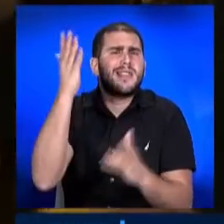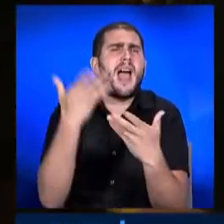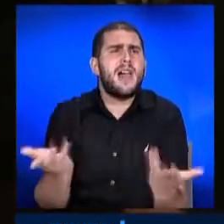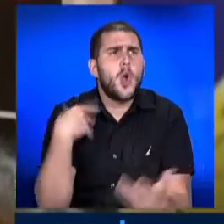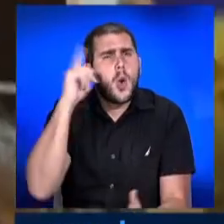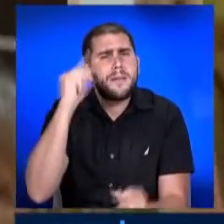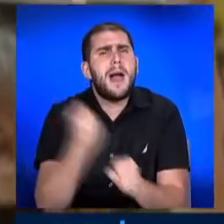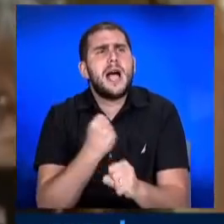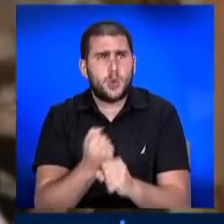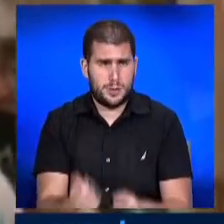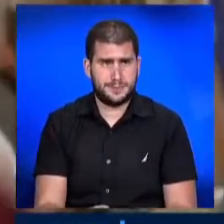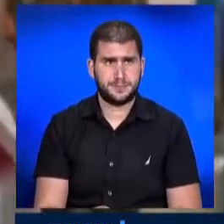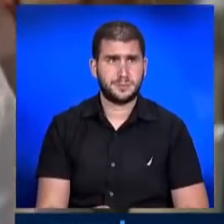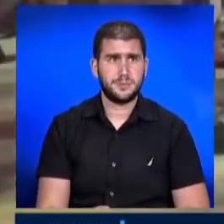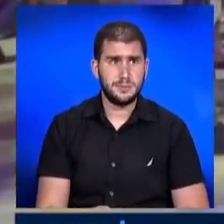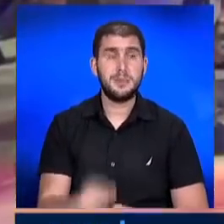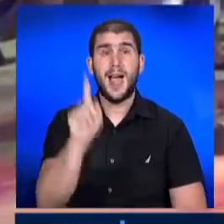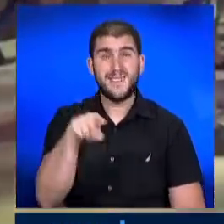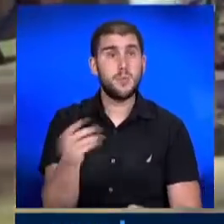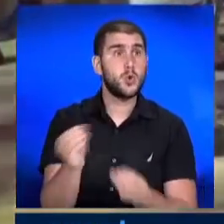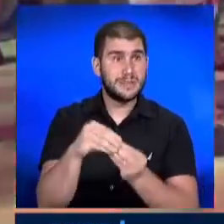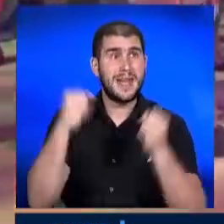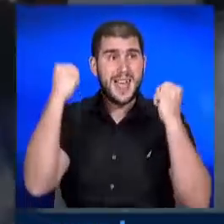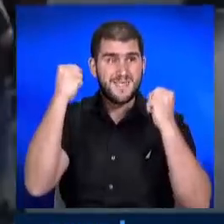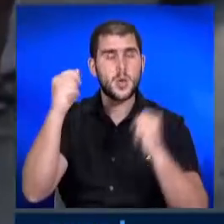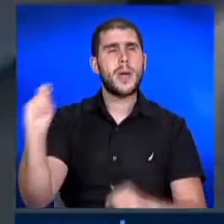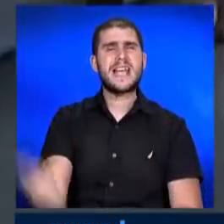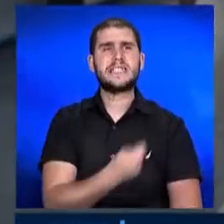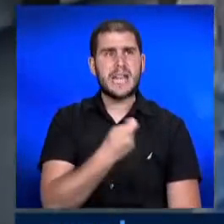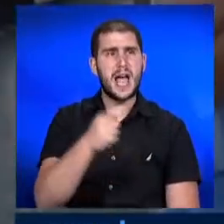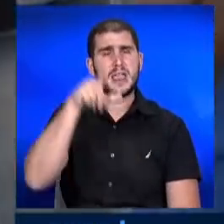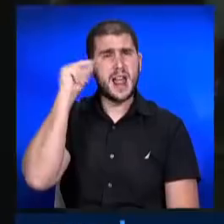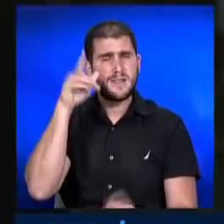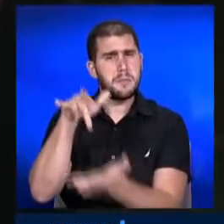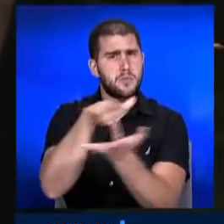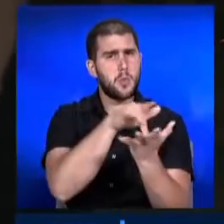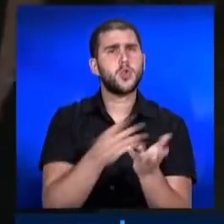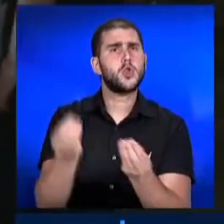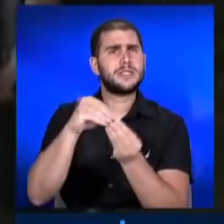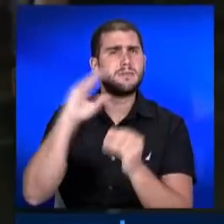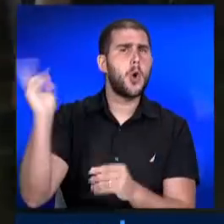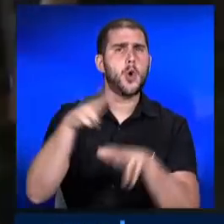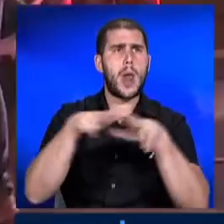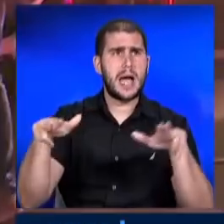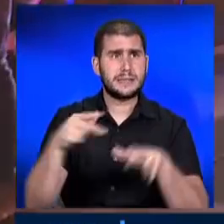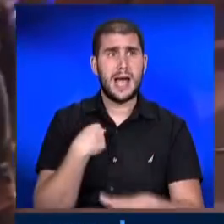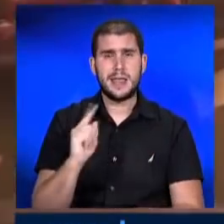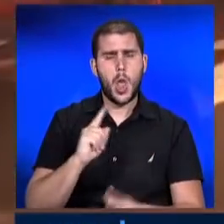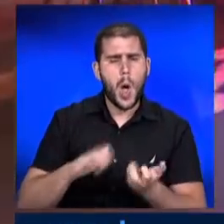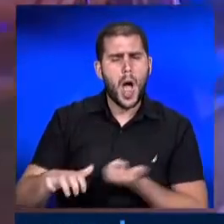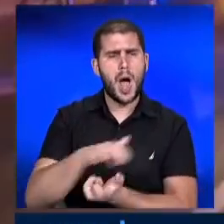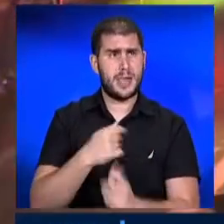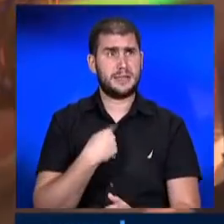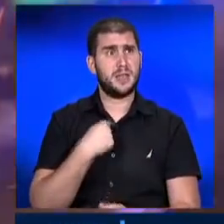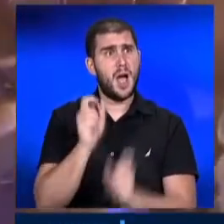מה לעשות. אלפים נוספים הפגינו בקיסריה, בתל אביב ובמוקדים אחרים ברחבי הארץ. אני לא אנרכיסט, אני בן